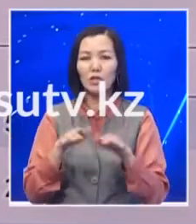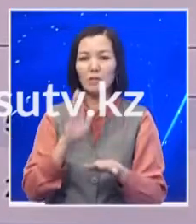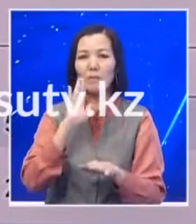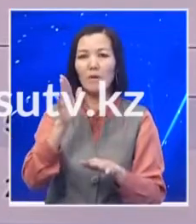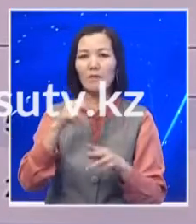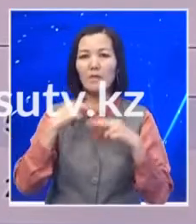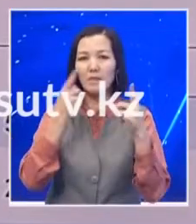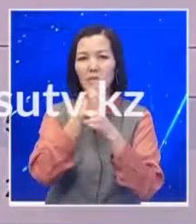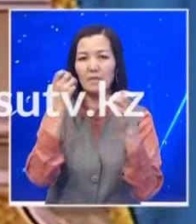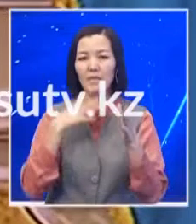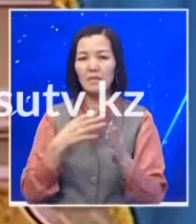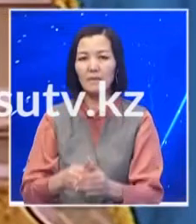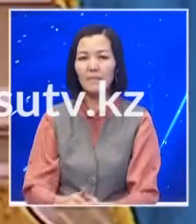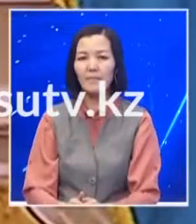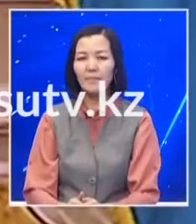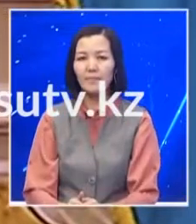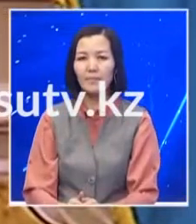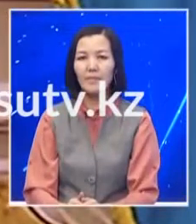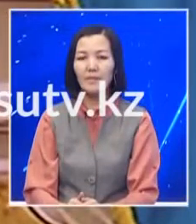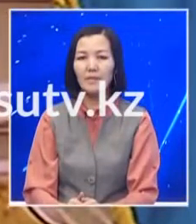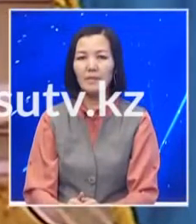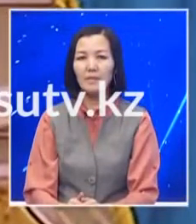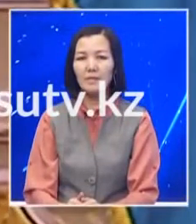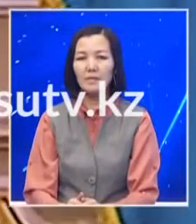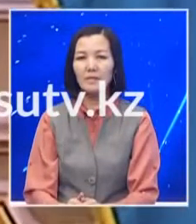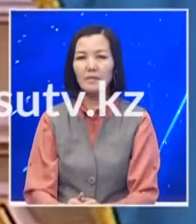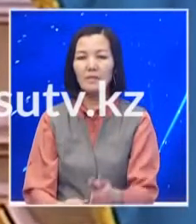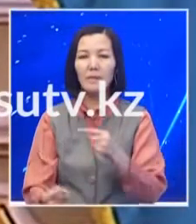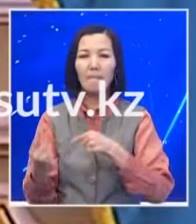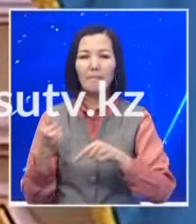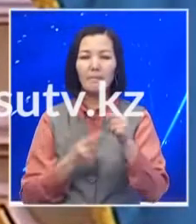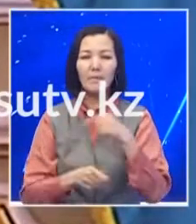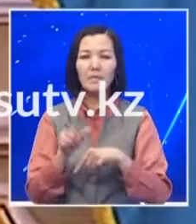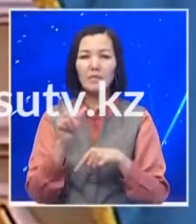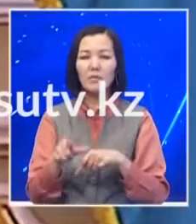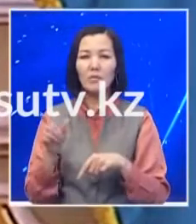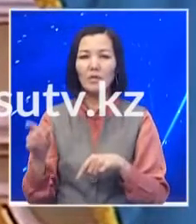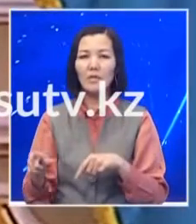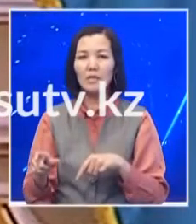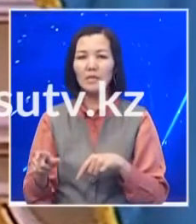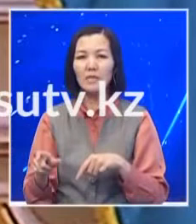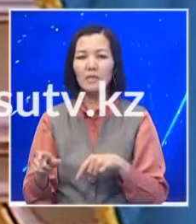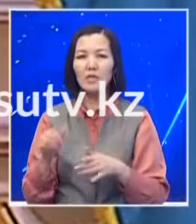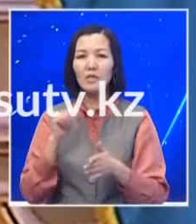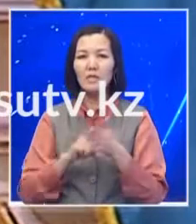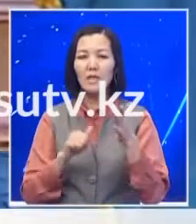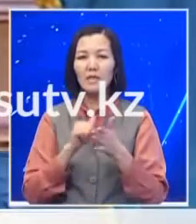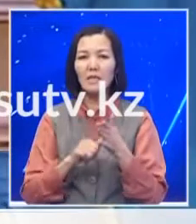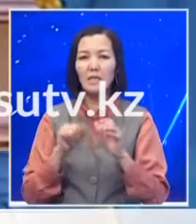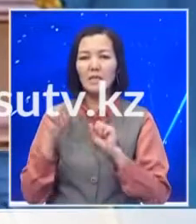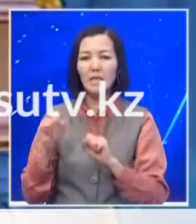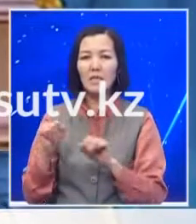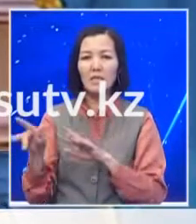қабылданатынын ескертті. Азаматтарымыз және бизнес өкілдері індеттен әбден қалып, соның салдарынан сақтық